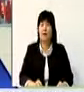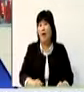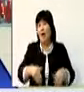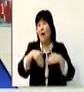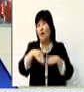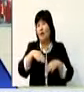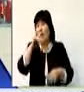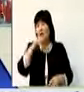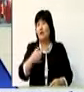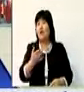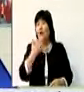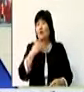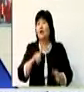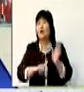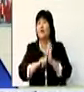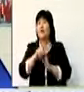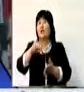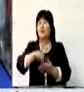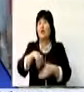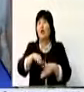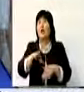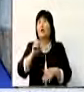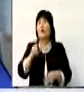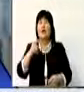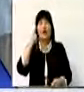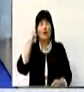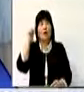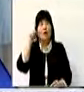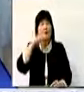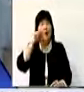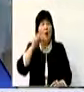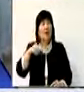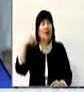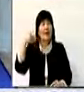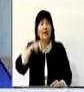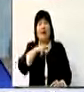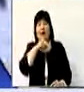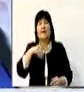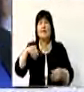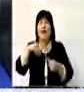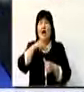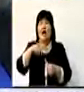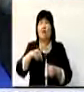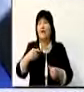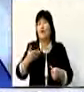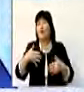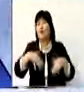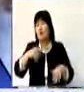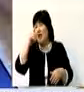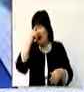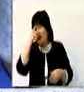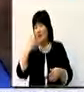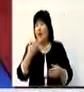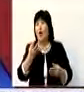Шеруді қазақ ұлтының өкілдері бастап шықты. Мұнан кейін түрік, қырғыз, орыс, өзбек, украин, тәжік, кәріс, татар, армян, грузин, индия халықтарының